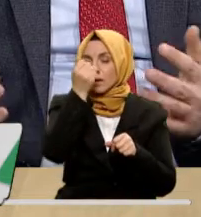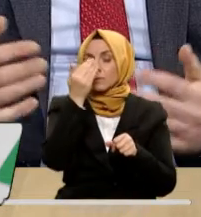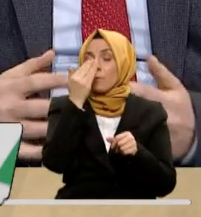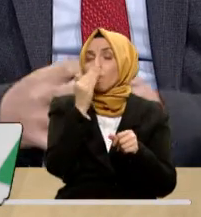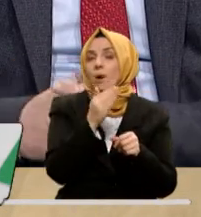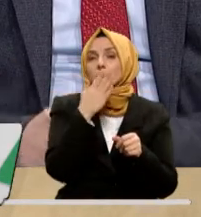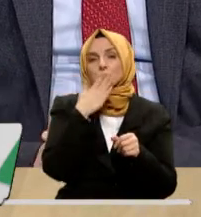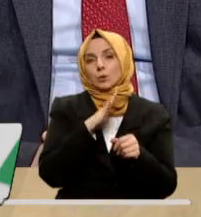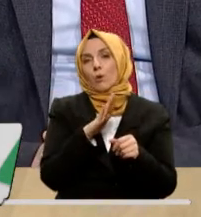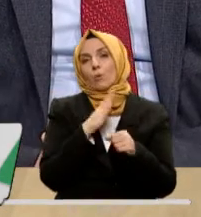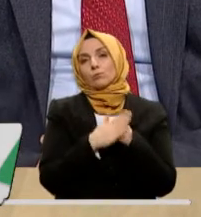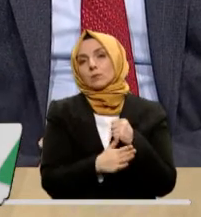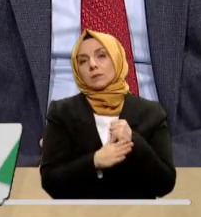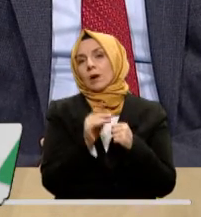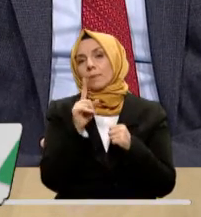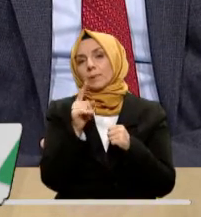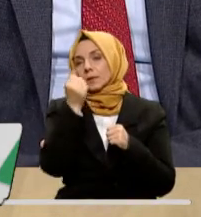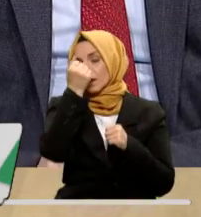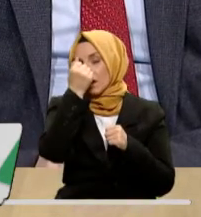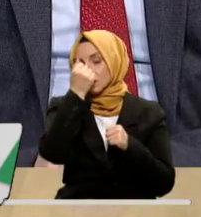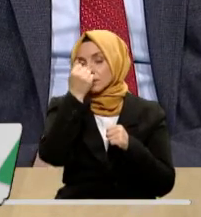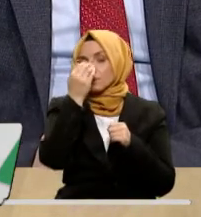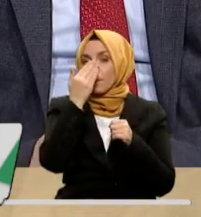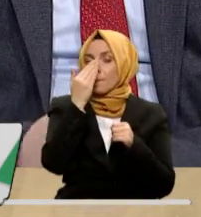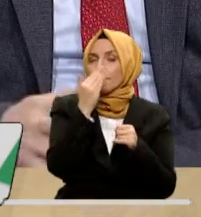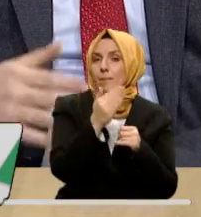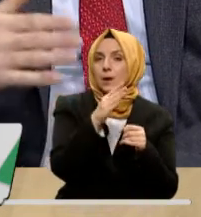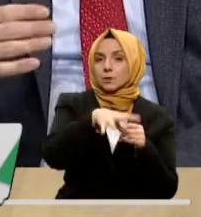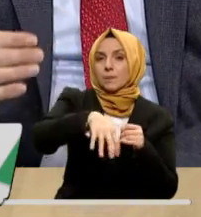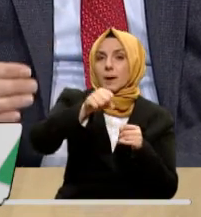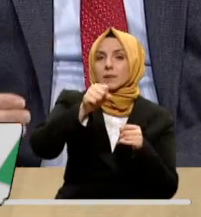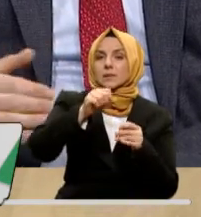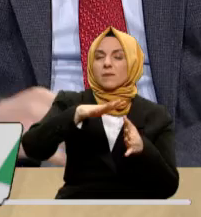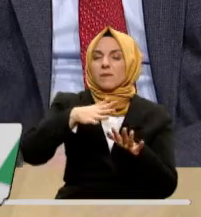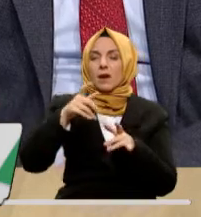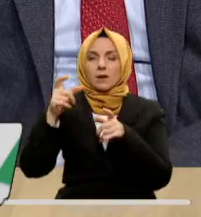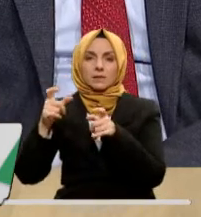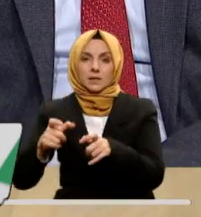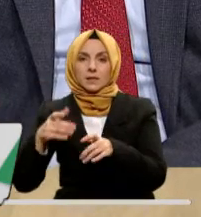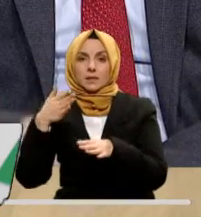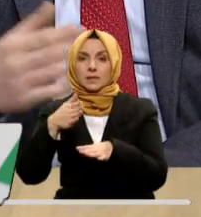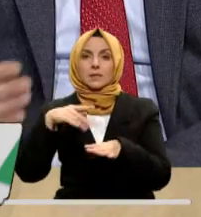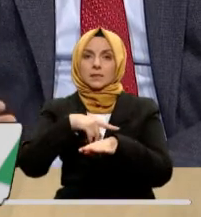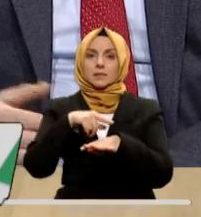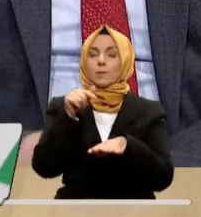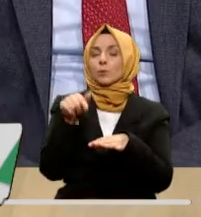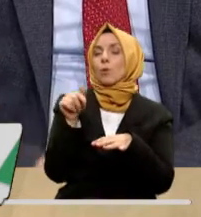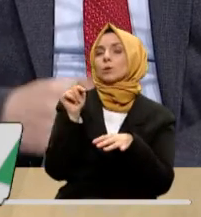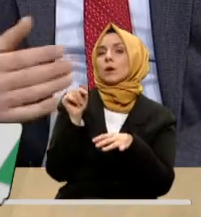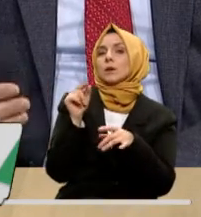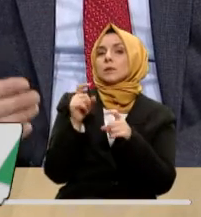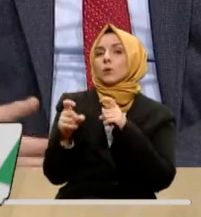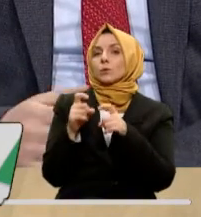bir kan bağış noktasına baş vururlarsa vatandaşlarımız zaten orada bu sorgulamalar ile birlikte